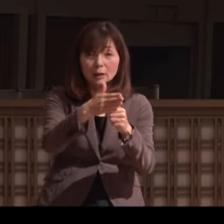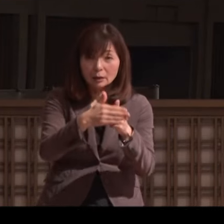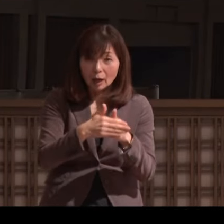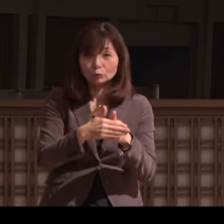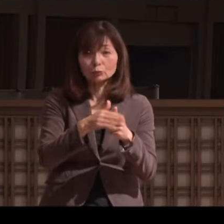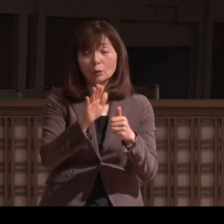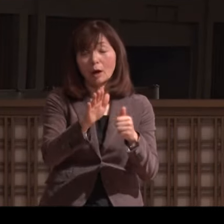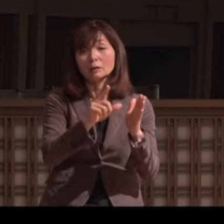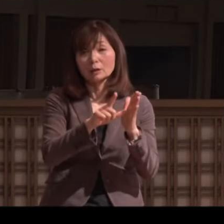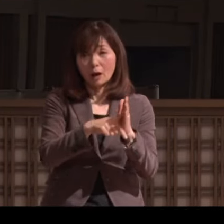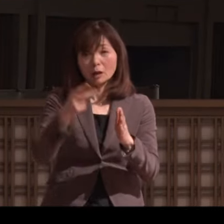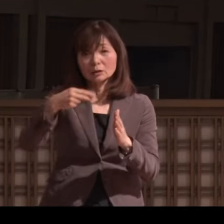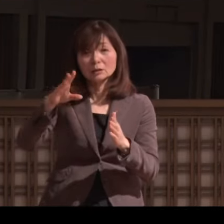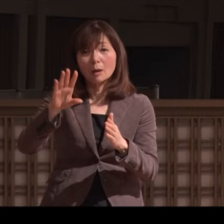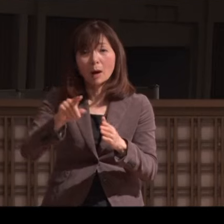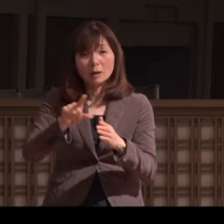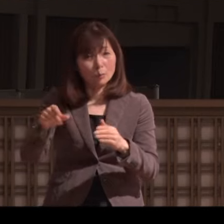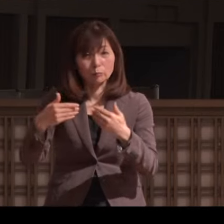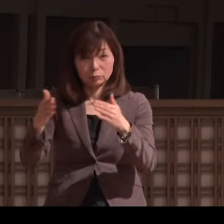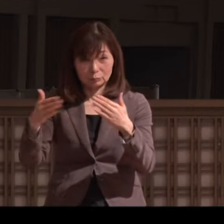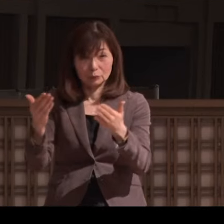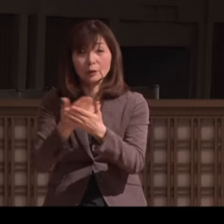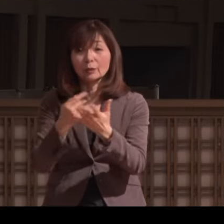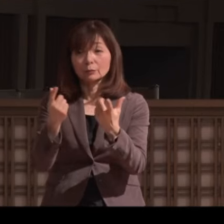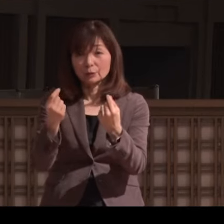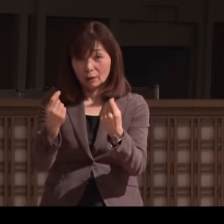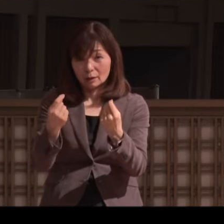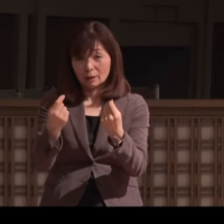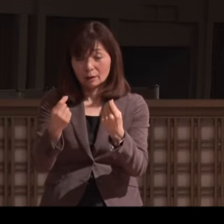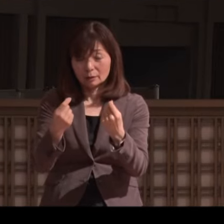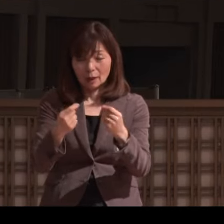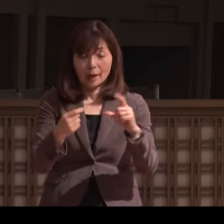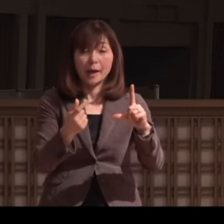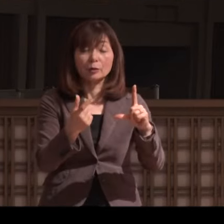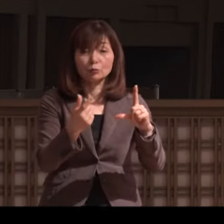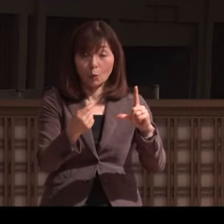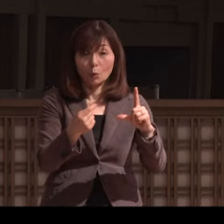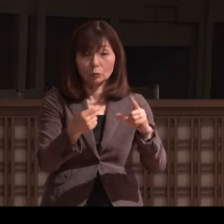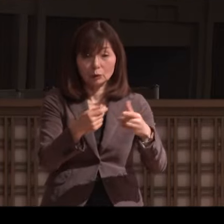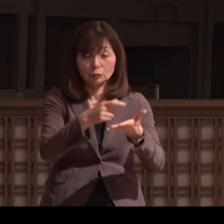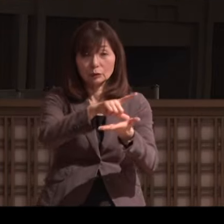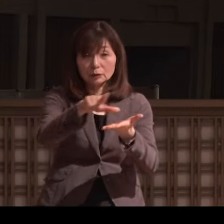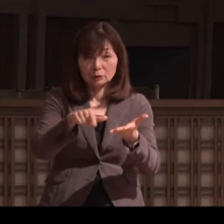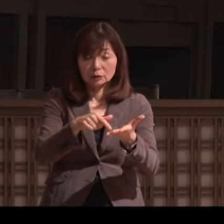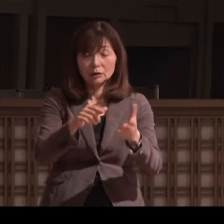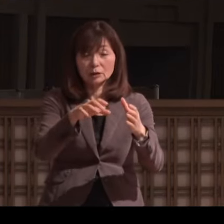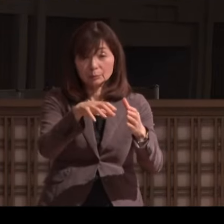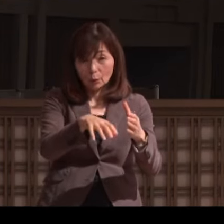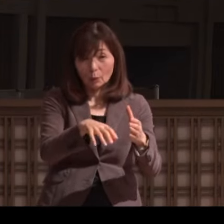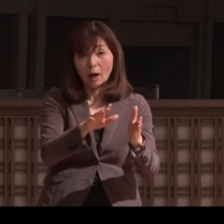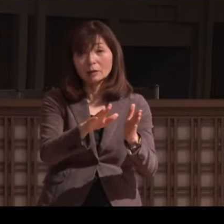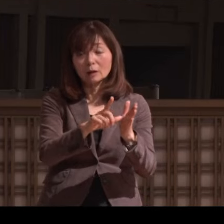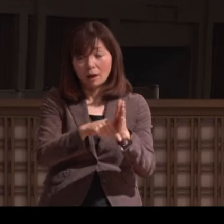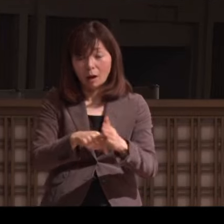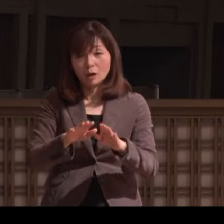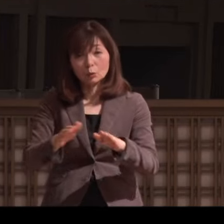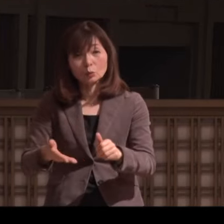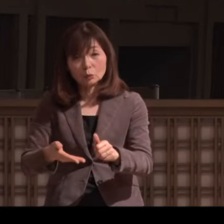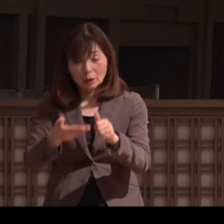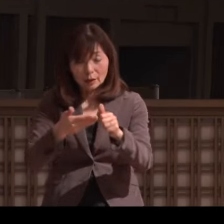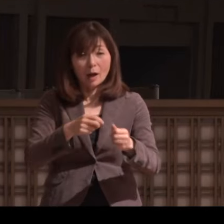じゃないですかだからまずエルモみたいな仕組みがあったら不安なくなるよってのは子育て層もそうだし老後の不安も